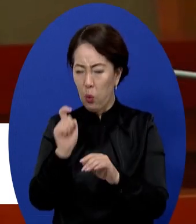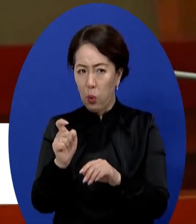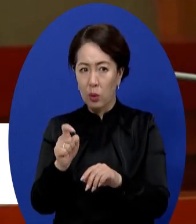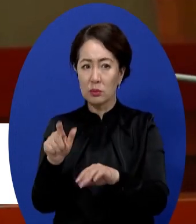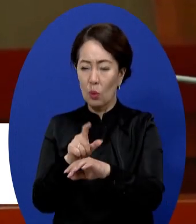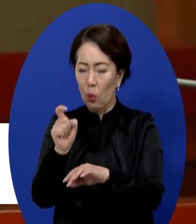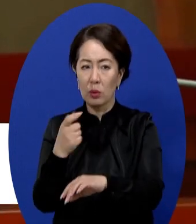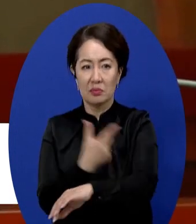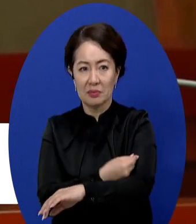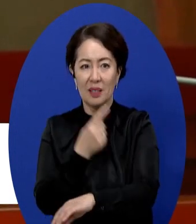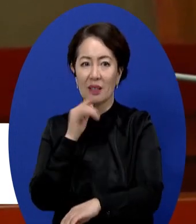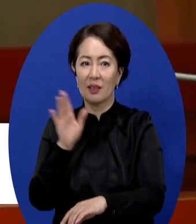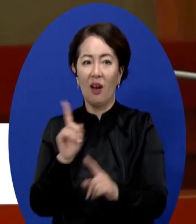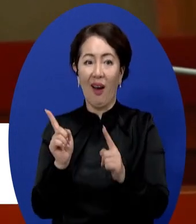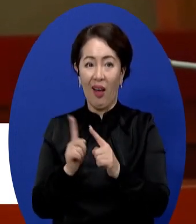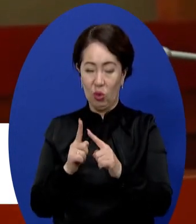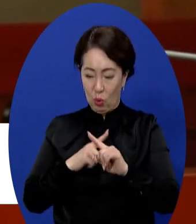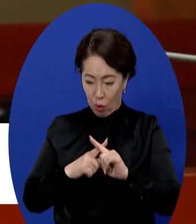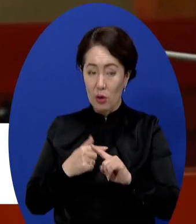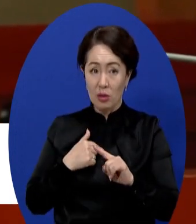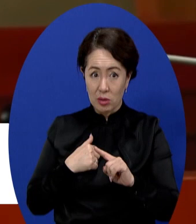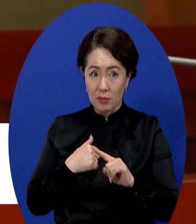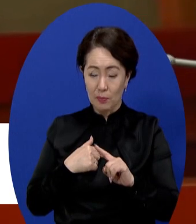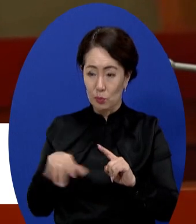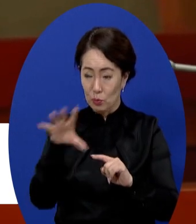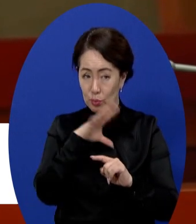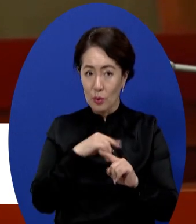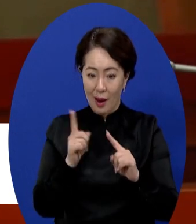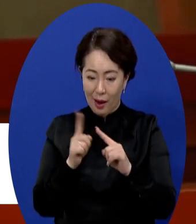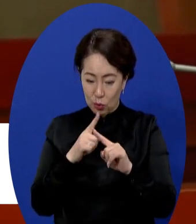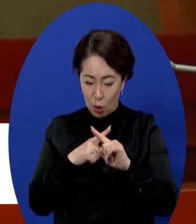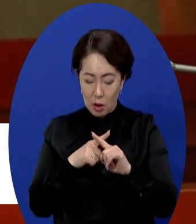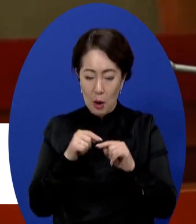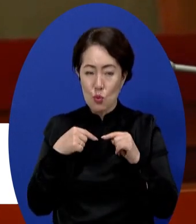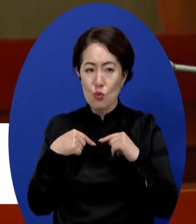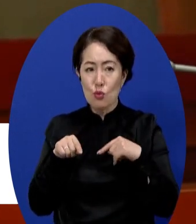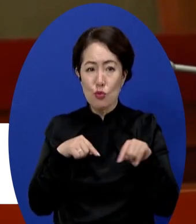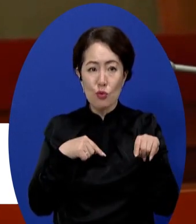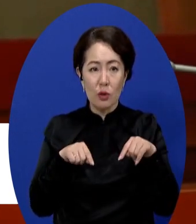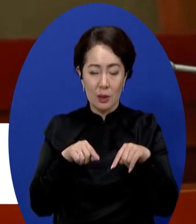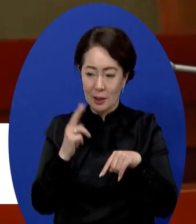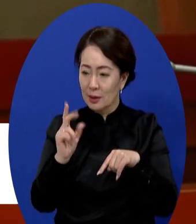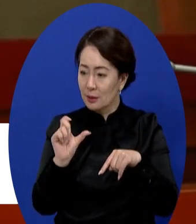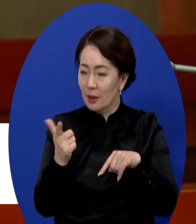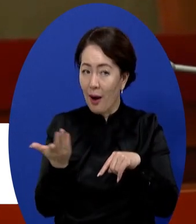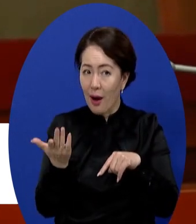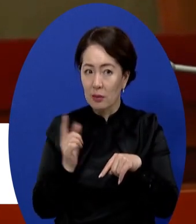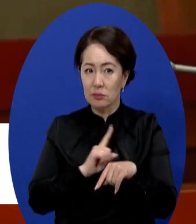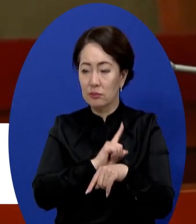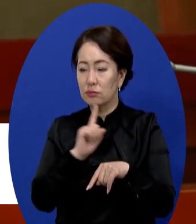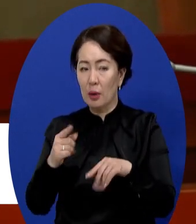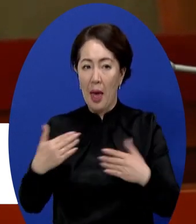бол тавиагүй. Энэ хатуу хөл хорионы үйд тухайн ойролцоох цэгүүд дээр очиж